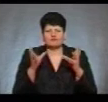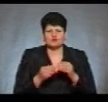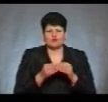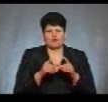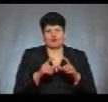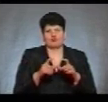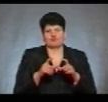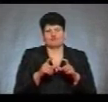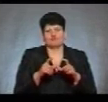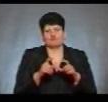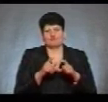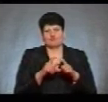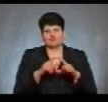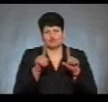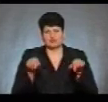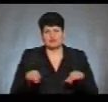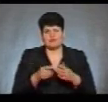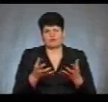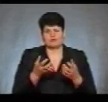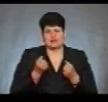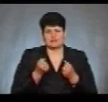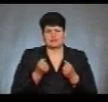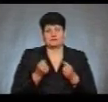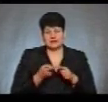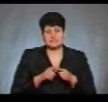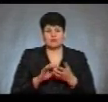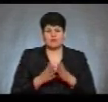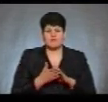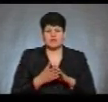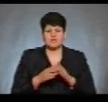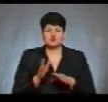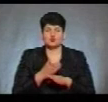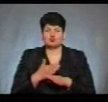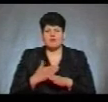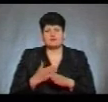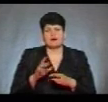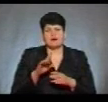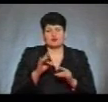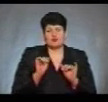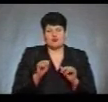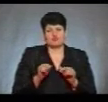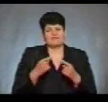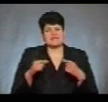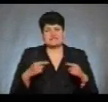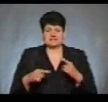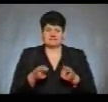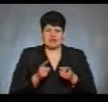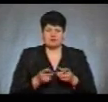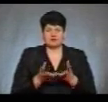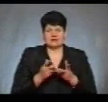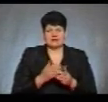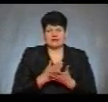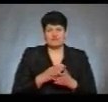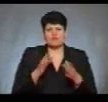на дану виборчу дільницю. Кількість бюлетенів, ну такі умови сортування, яка є на ярлику, може відрізнятися від реальної кількості бюлетенів, які є в